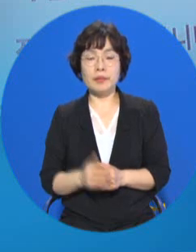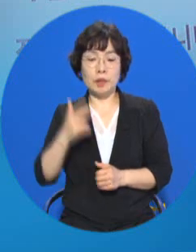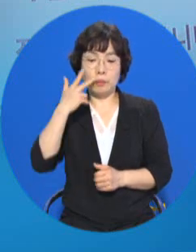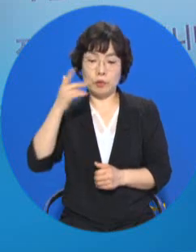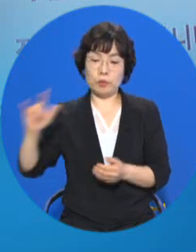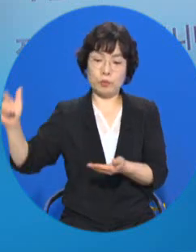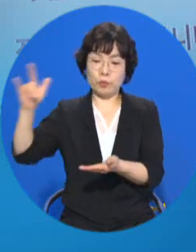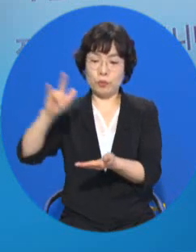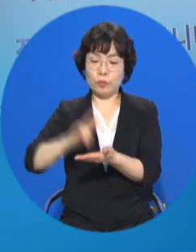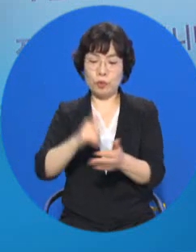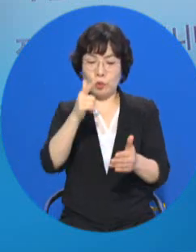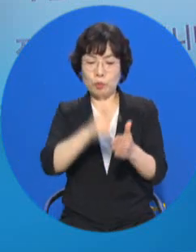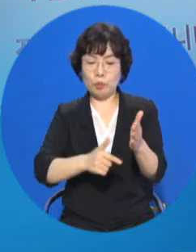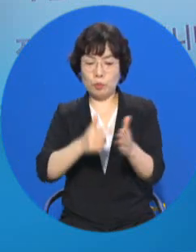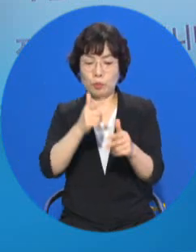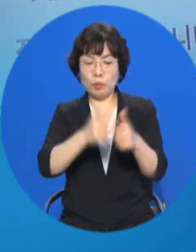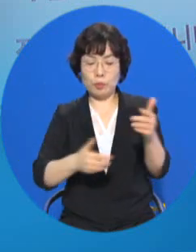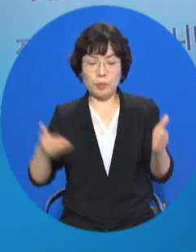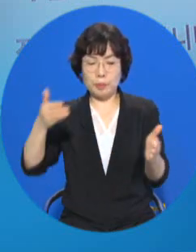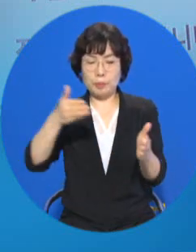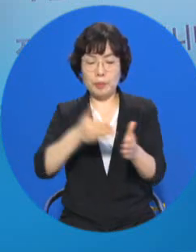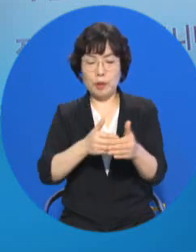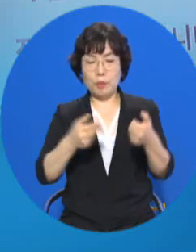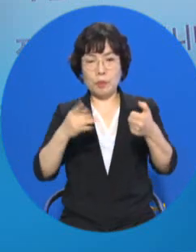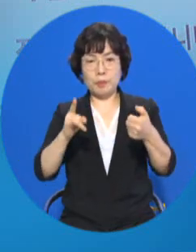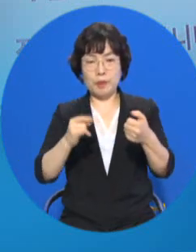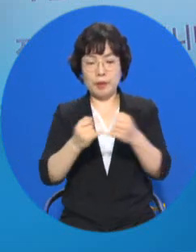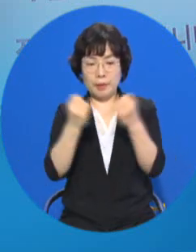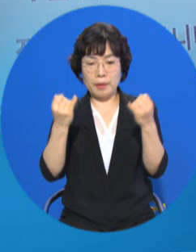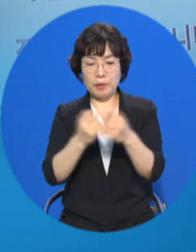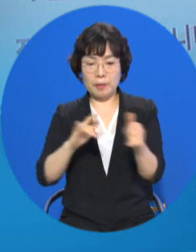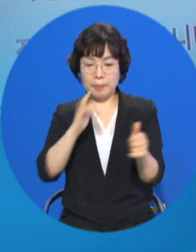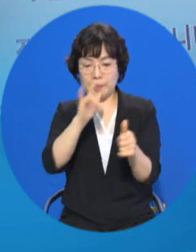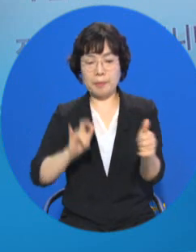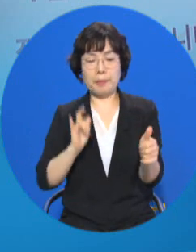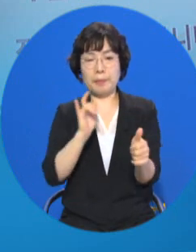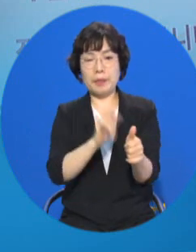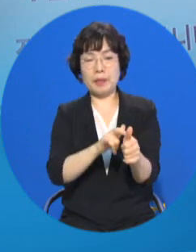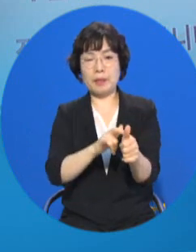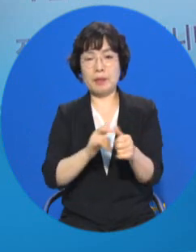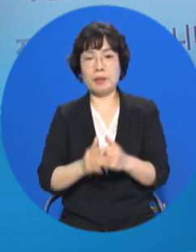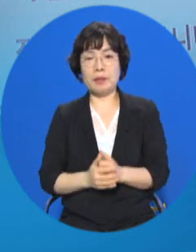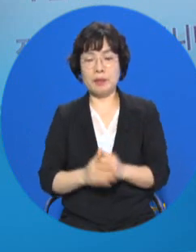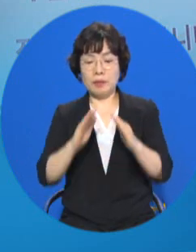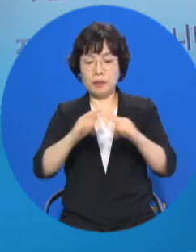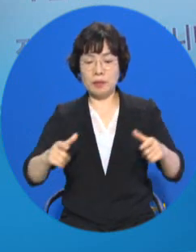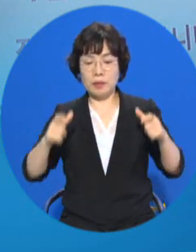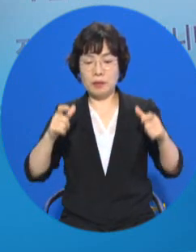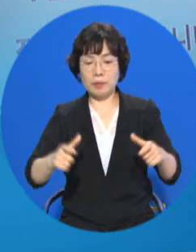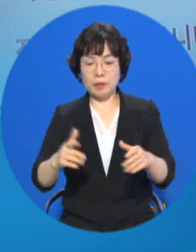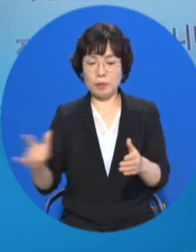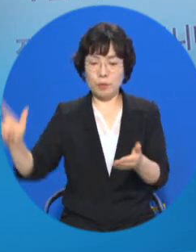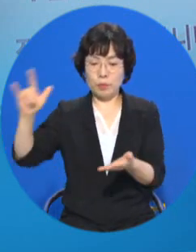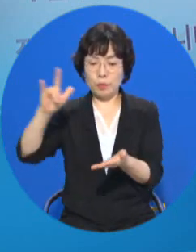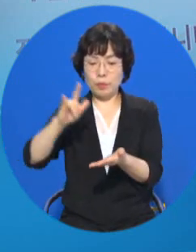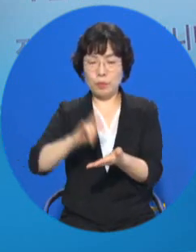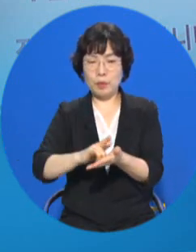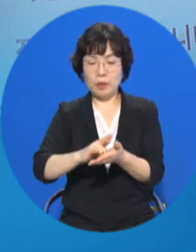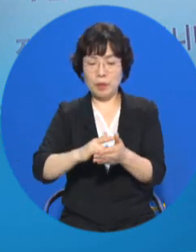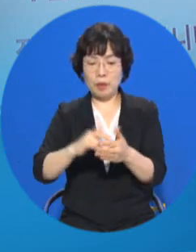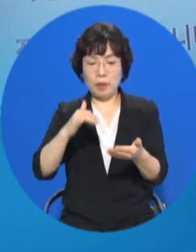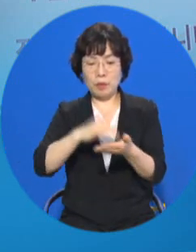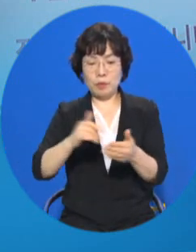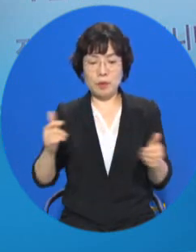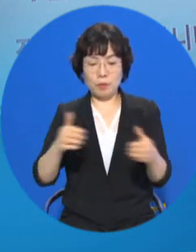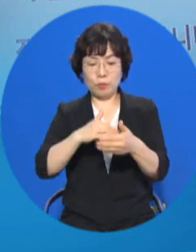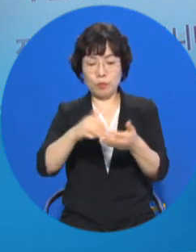미국에서 입국해 목포에 도착한 50대 여성이 코로나19 확진 판정을 받았습니다. 전남에서도 해외 유입 확진 환자가